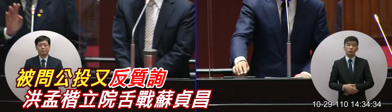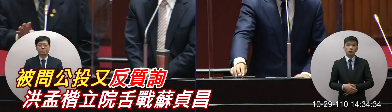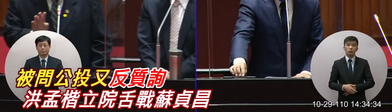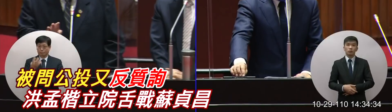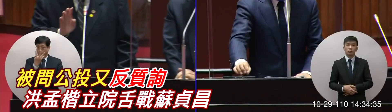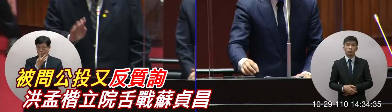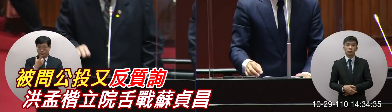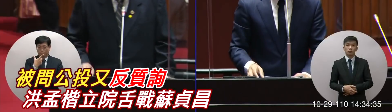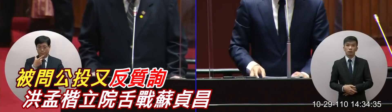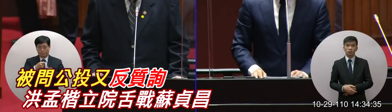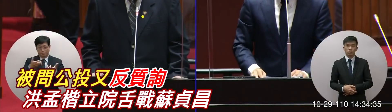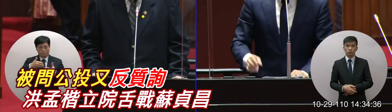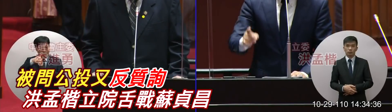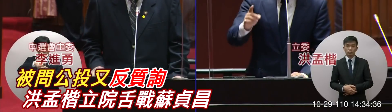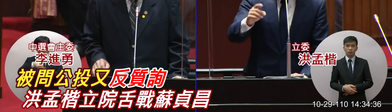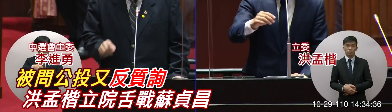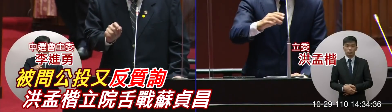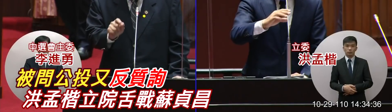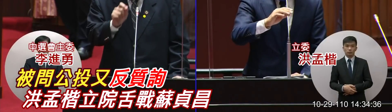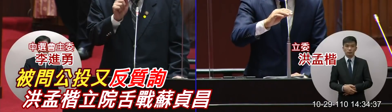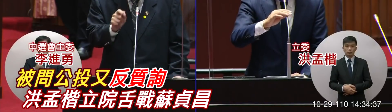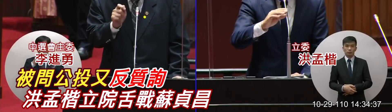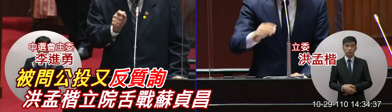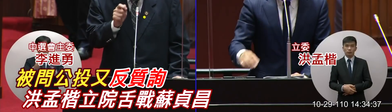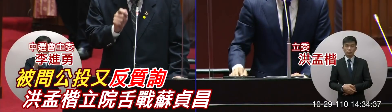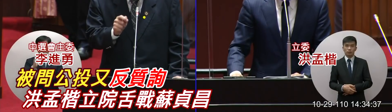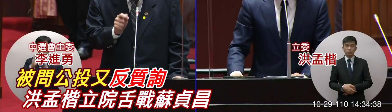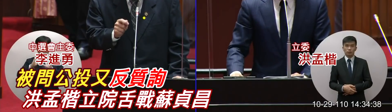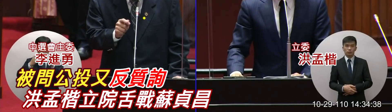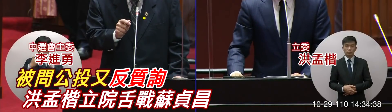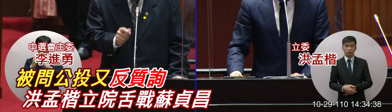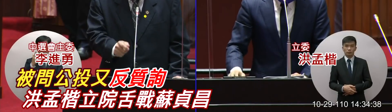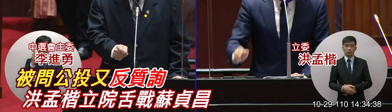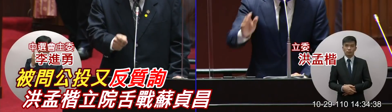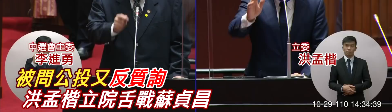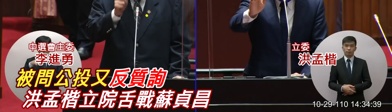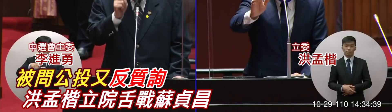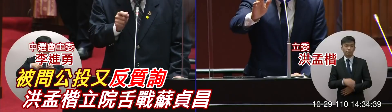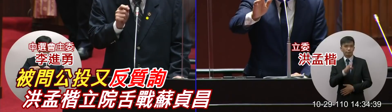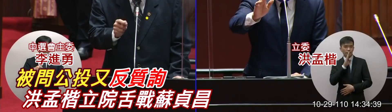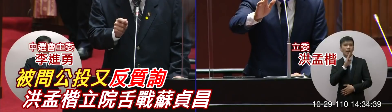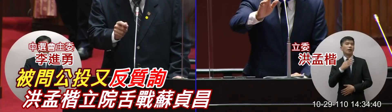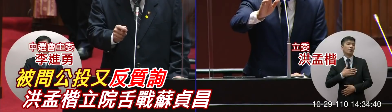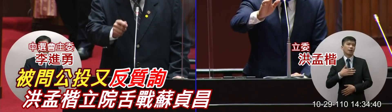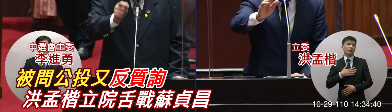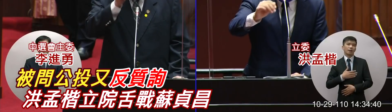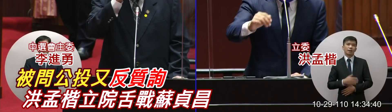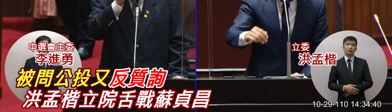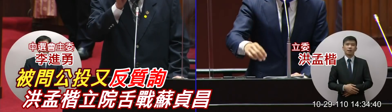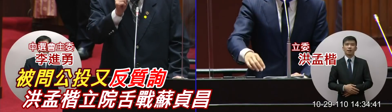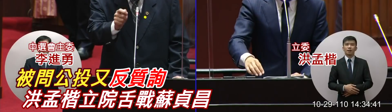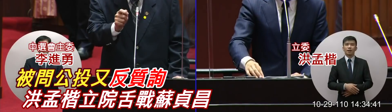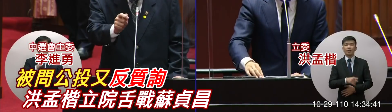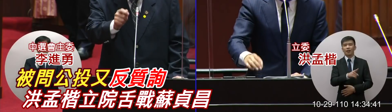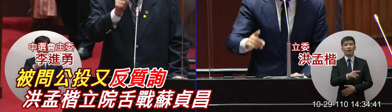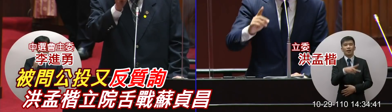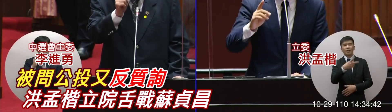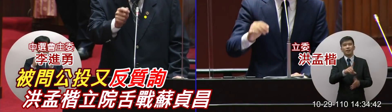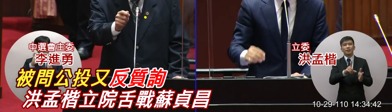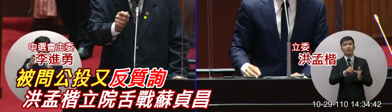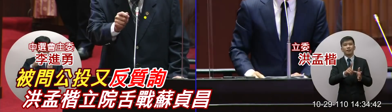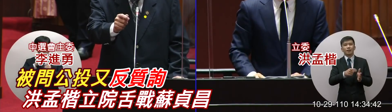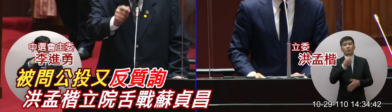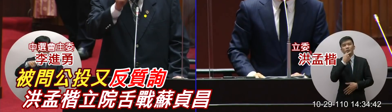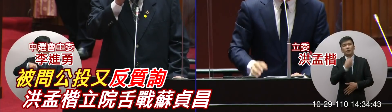个公投，年底这四个公投是对于国家重大政策的一 个，是，这我们都很了解。没关系，主委不用占用我的时间，再